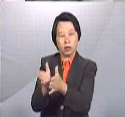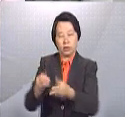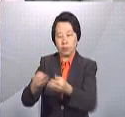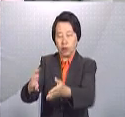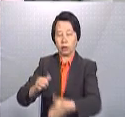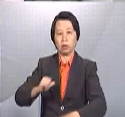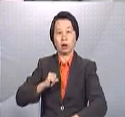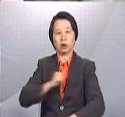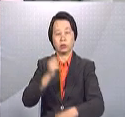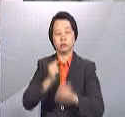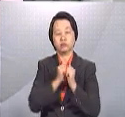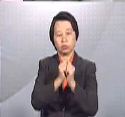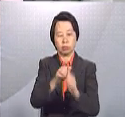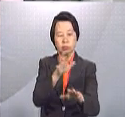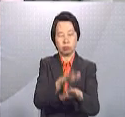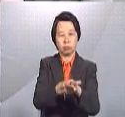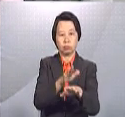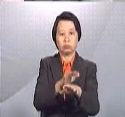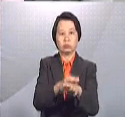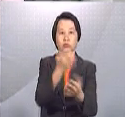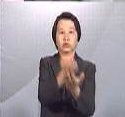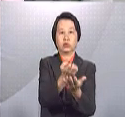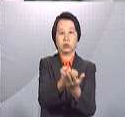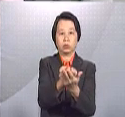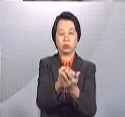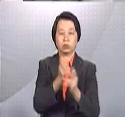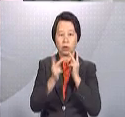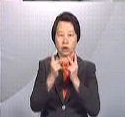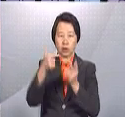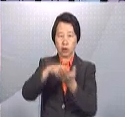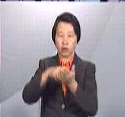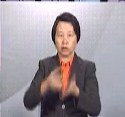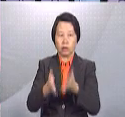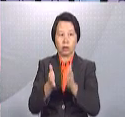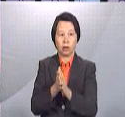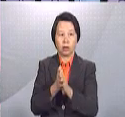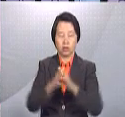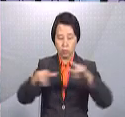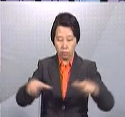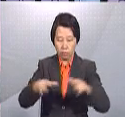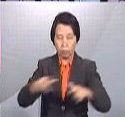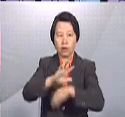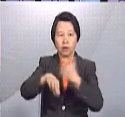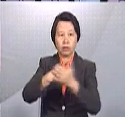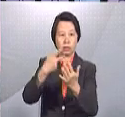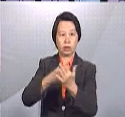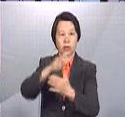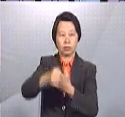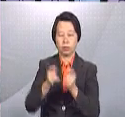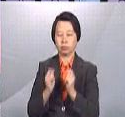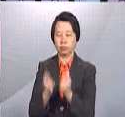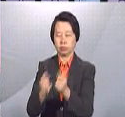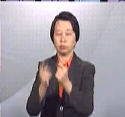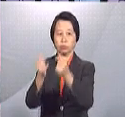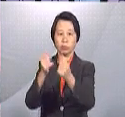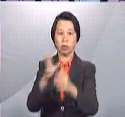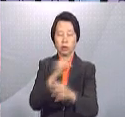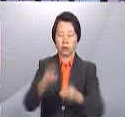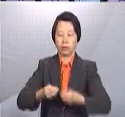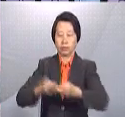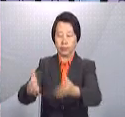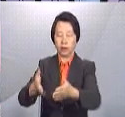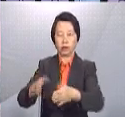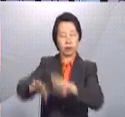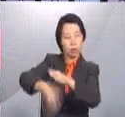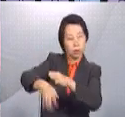ahlinya bersama-sama merancakkan kembali ekonomi. Tambah beliau, saranan agar pelaksanaan semua projek dipercepatkan dan diberi